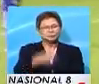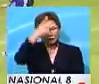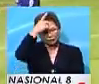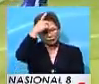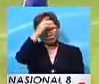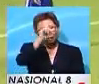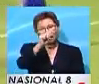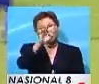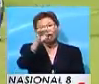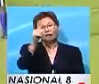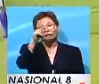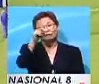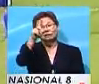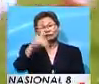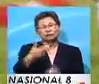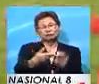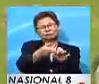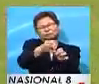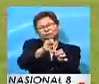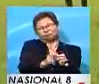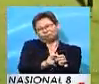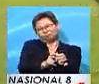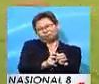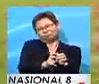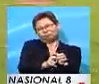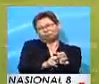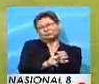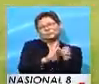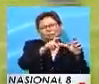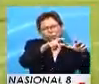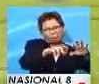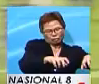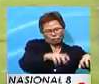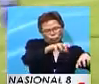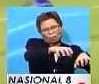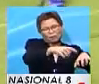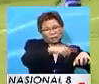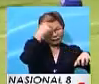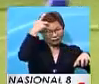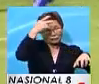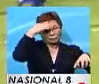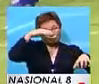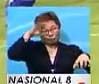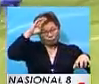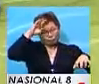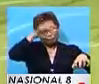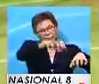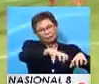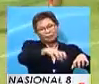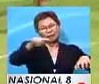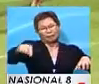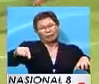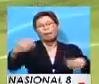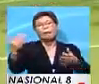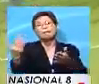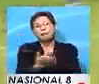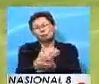Seri Afani mengulas mengenai isu penarikan diri yang membabitkan beberapa pasukan antaranya Kelantan Perlis dan yang terbaharu